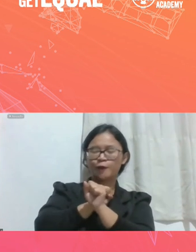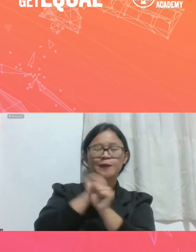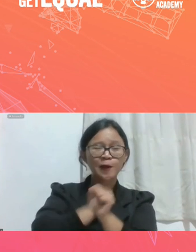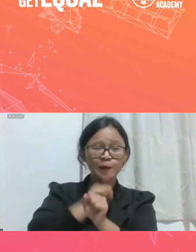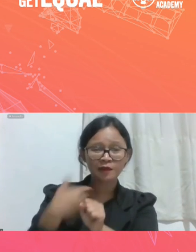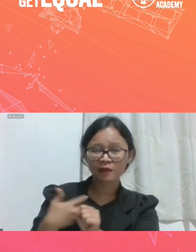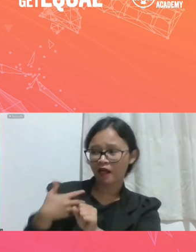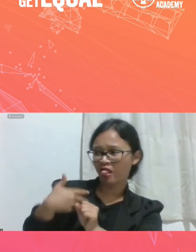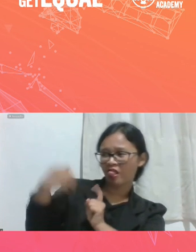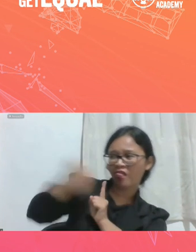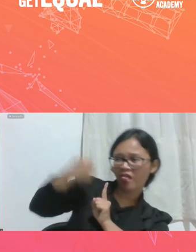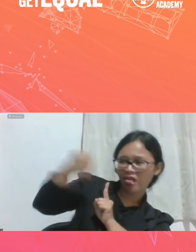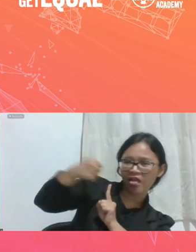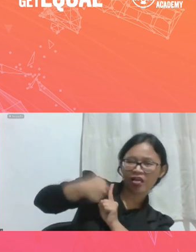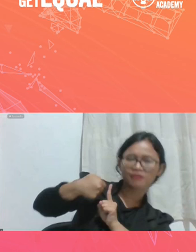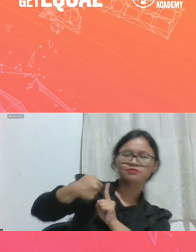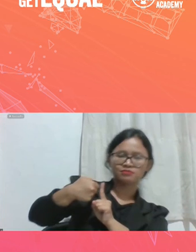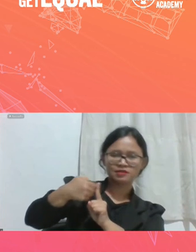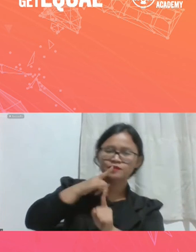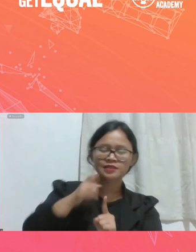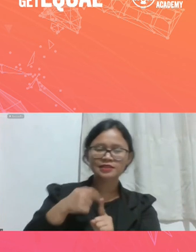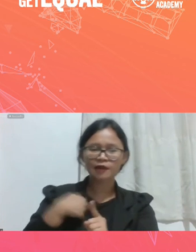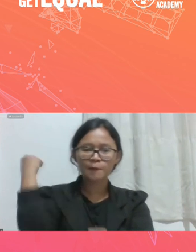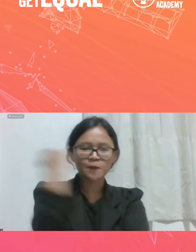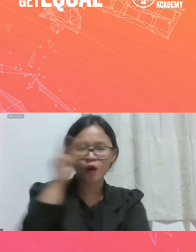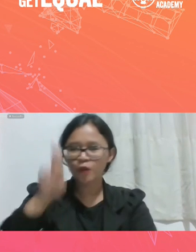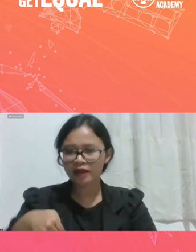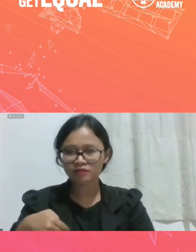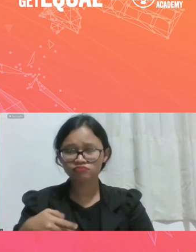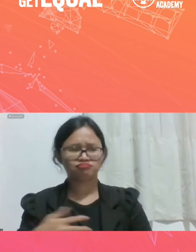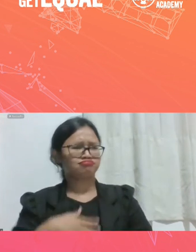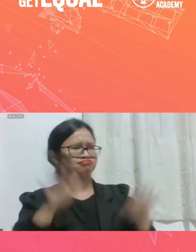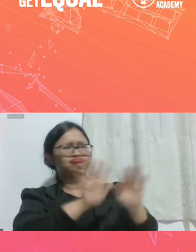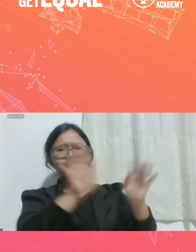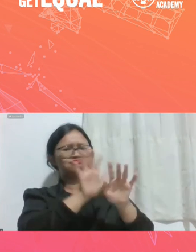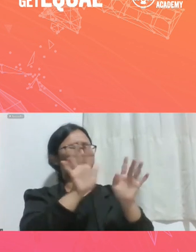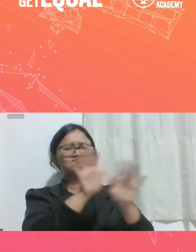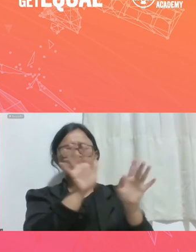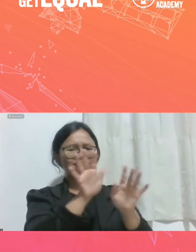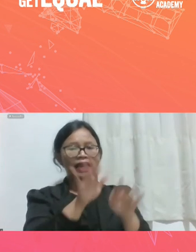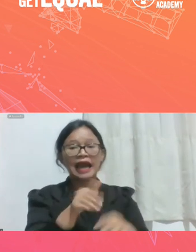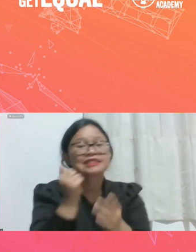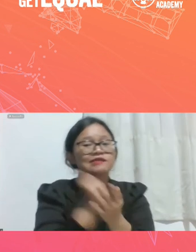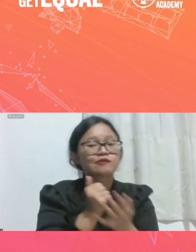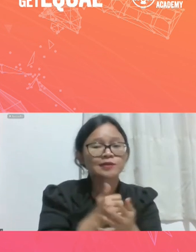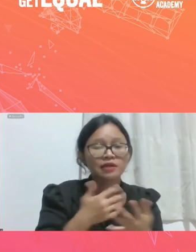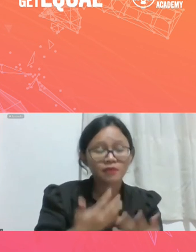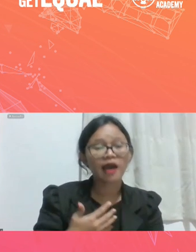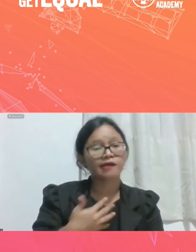bahkan menjadi terlapor gitu. Saya kira tentu tidak demikian, karena tentu kita akan